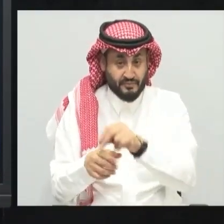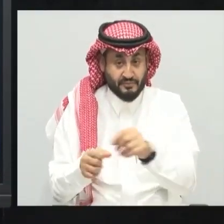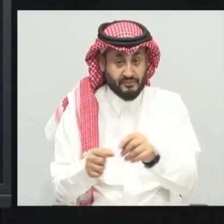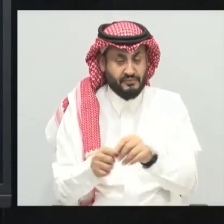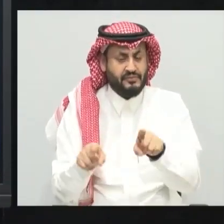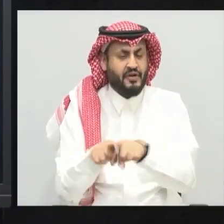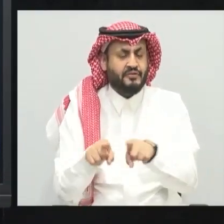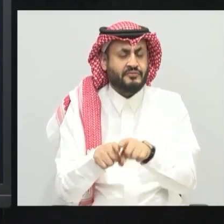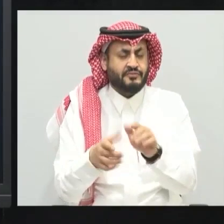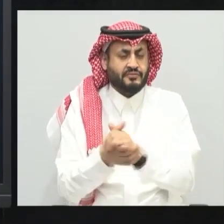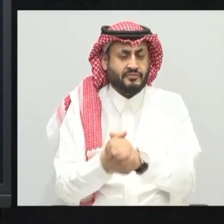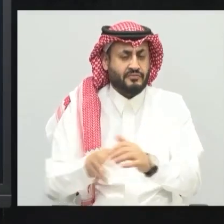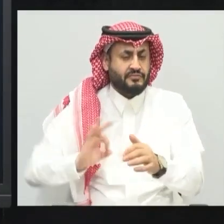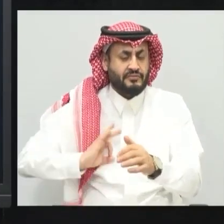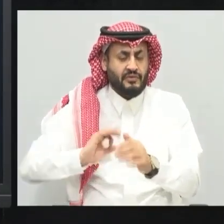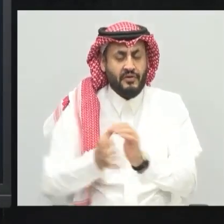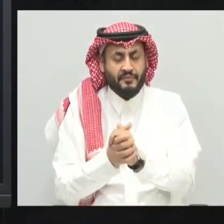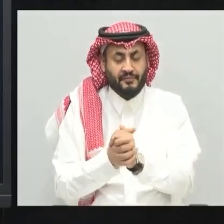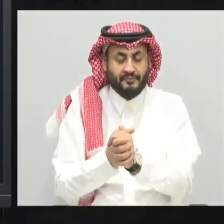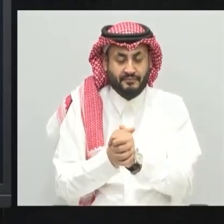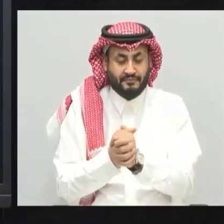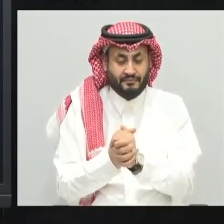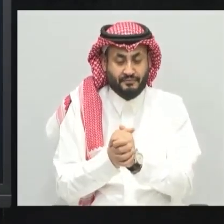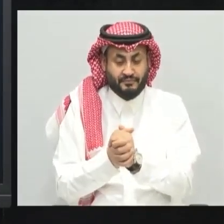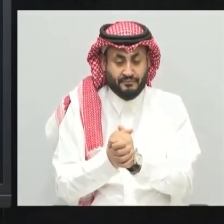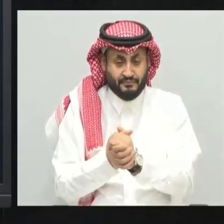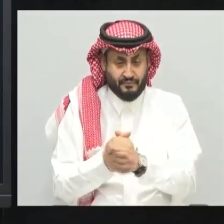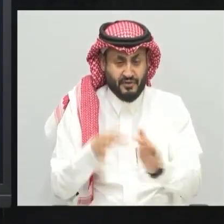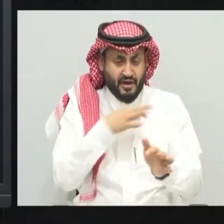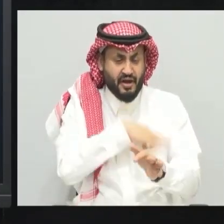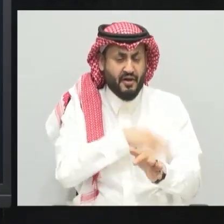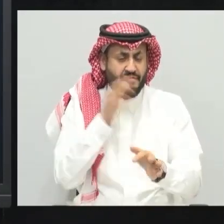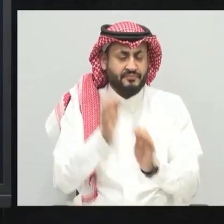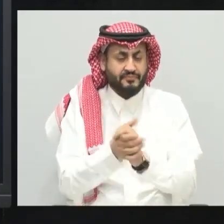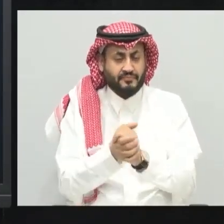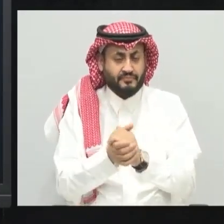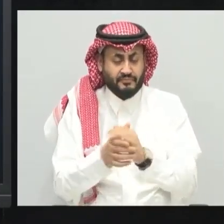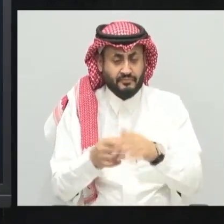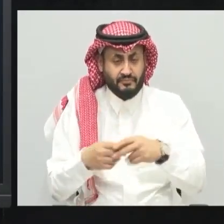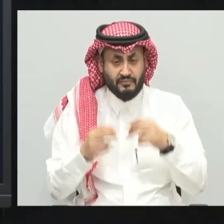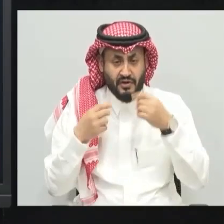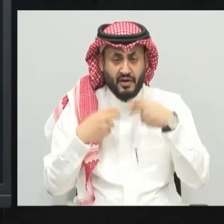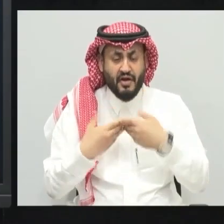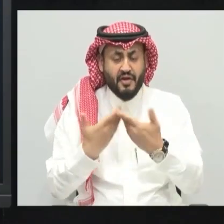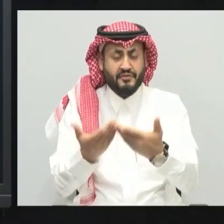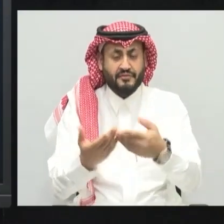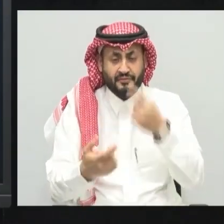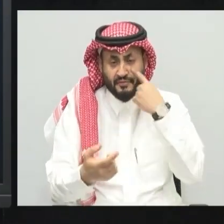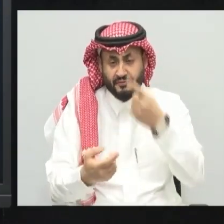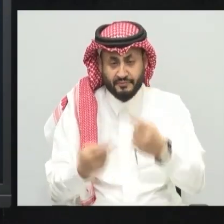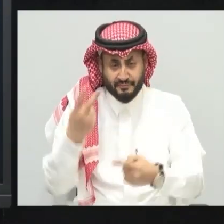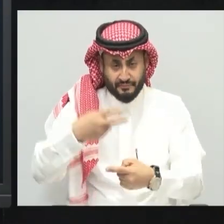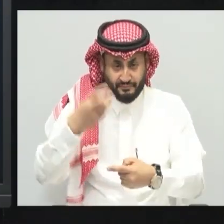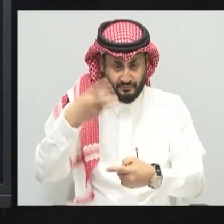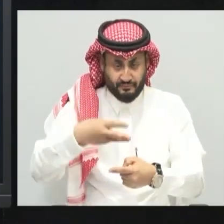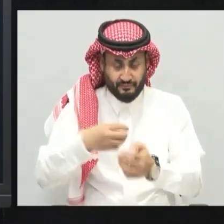ويتوافق مع تفضيلاته هذه الفرص اتت بعد اطلاق رؤيه 2030